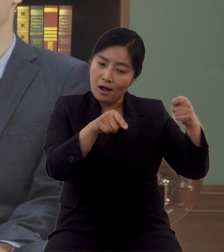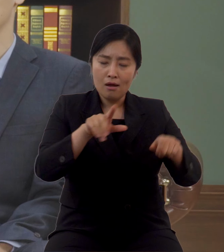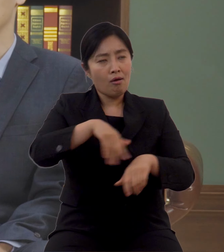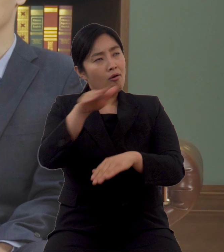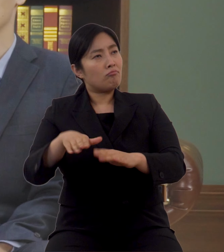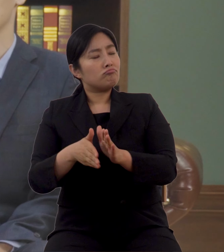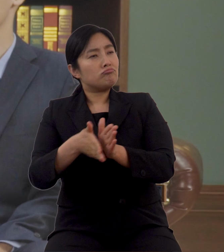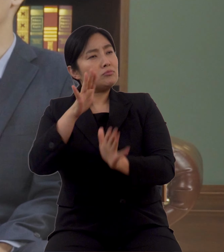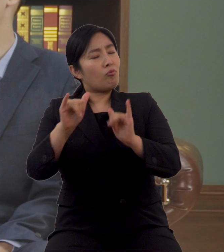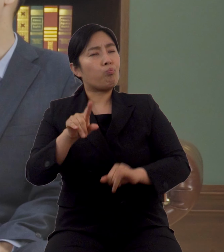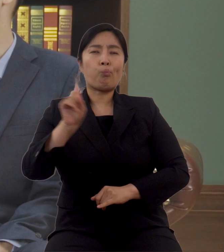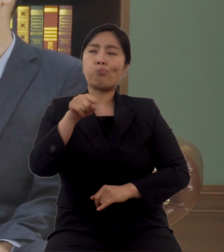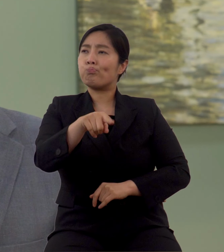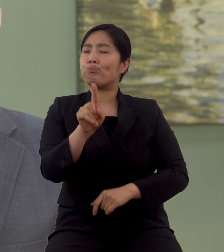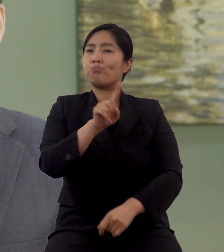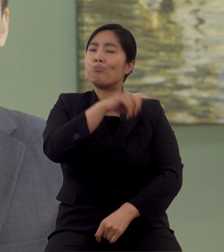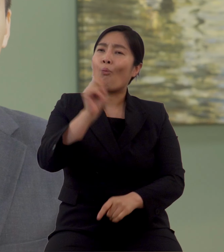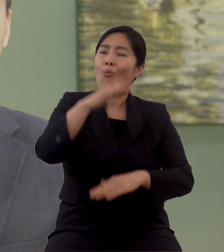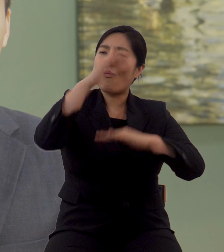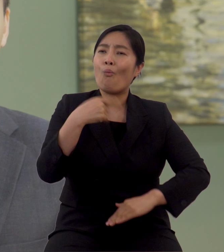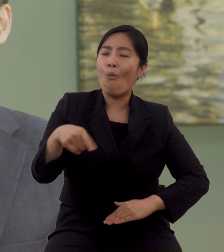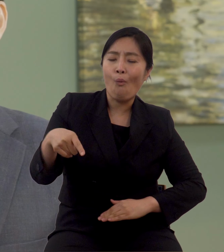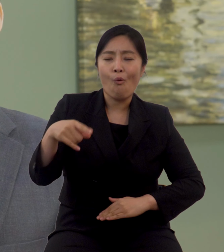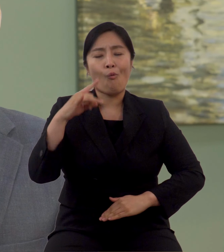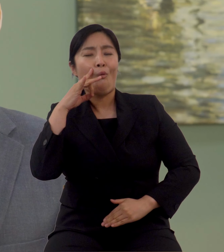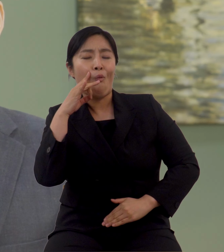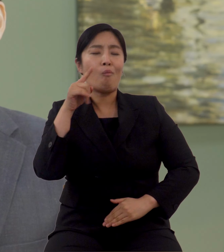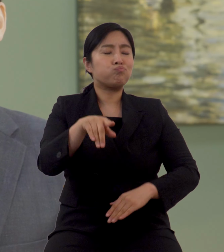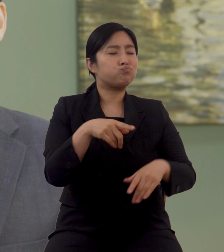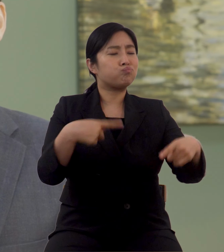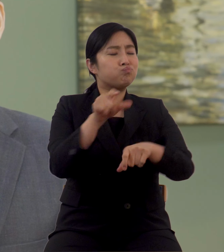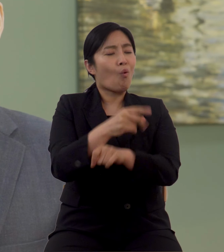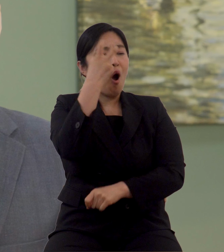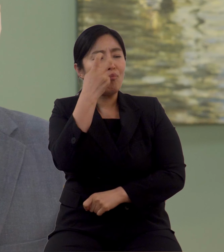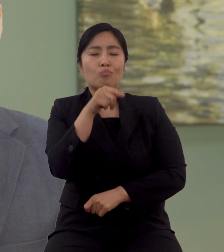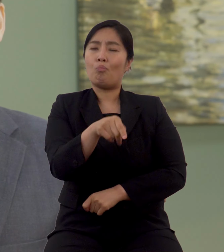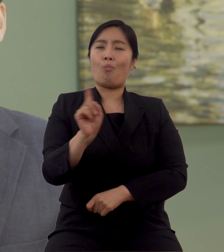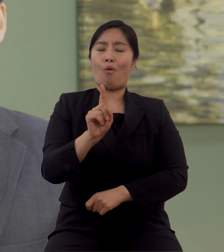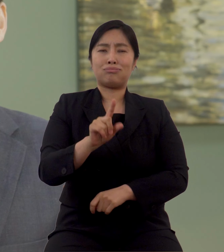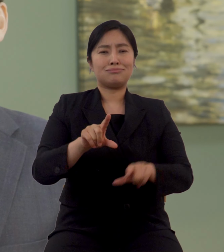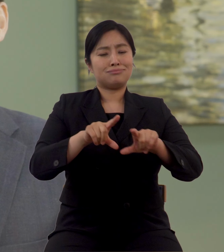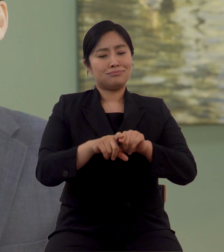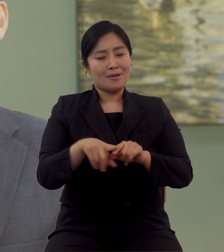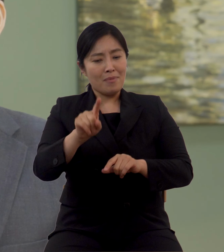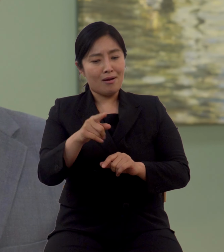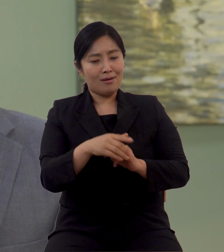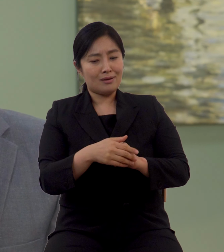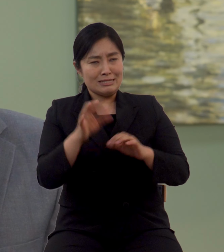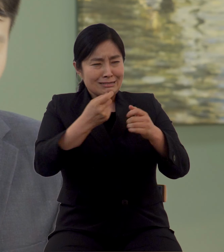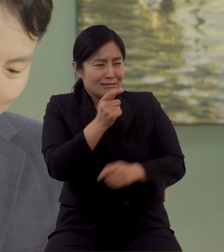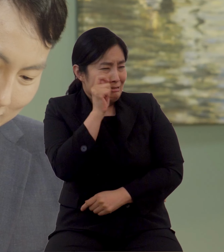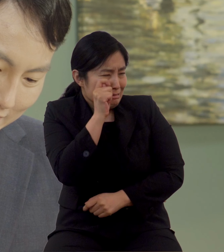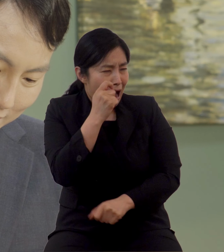많은 분들이 생각하기에는 도대체 그거 어떻게 하는 것이냐. 이거 뭐냐 도대체 행정감시라는 게 마치 이 쌍안경을 두고 시청을 보고 있어야